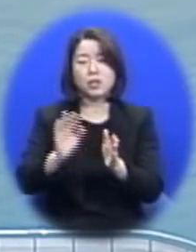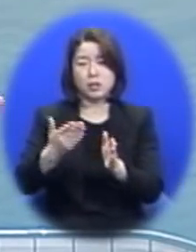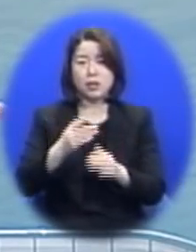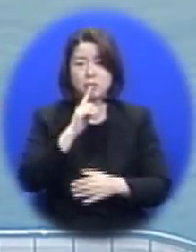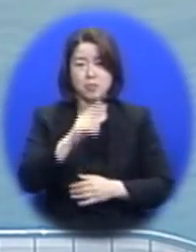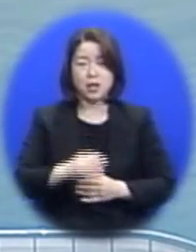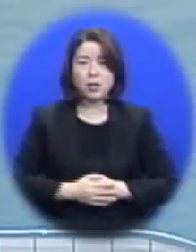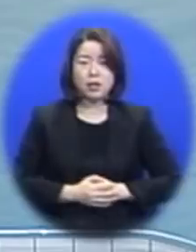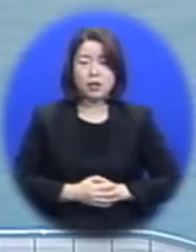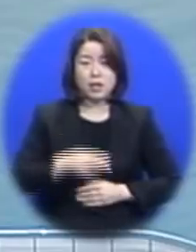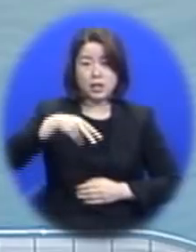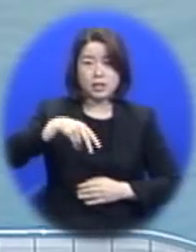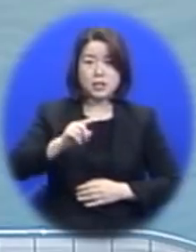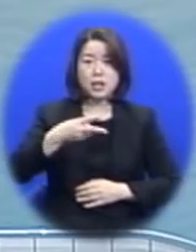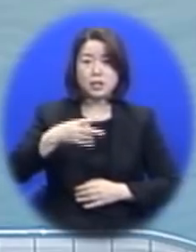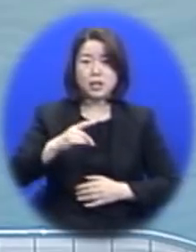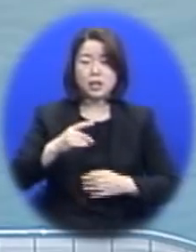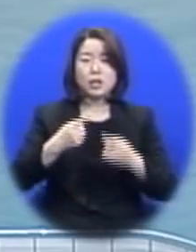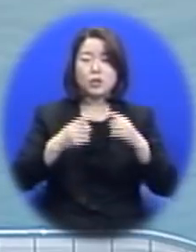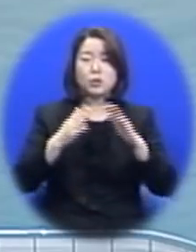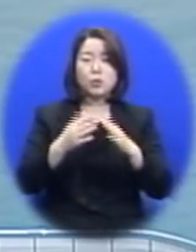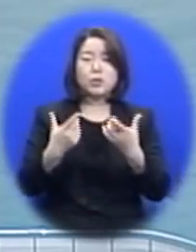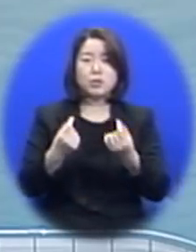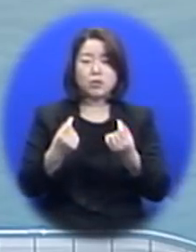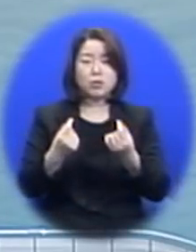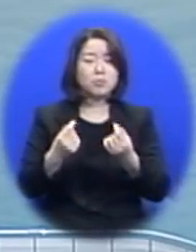그러면 4대 교회에 같이 들 수가 없어요.